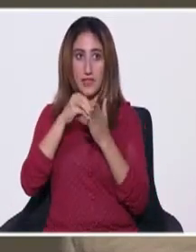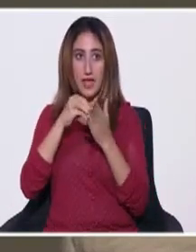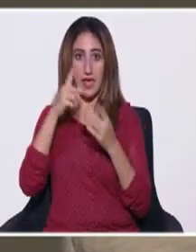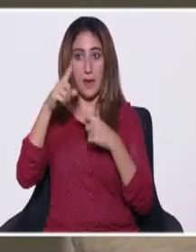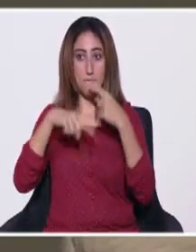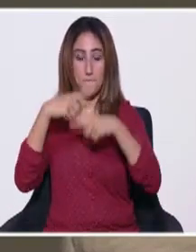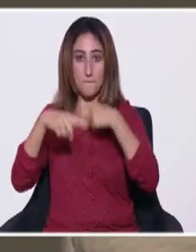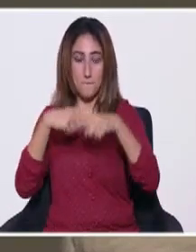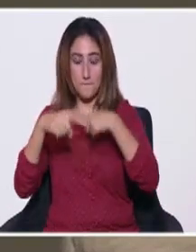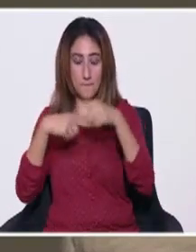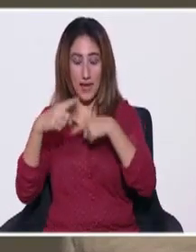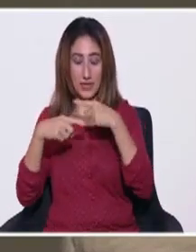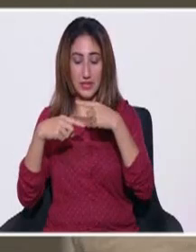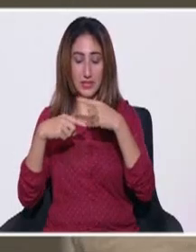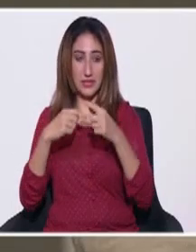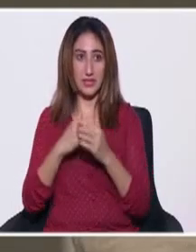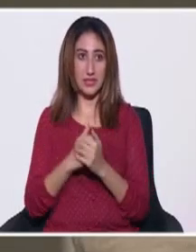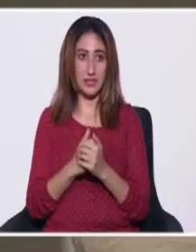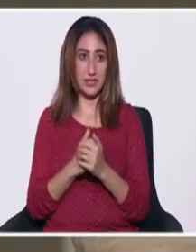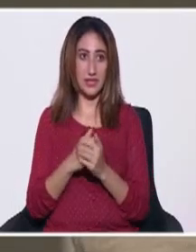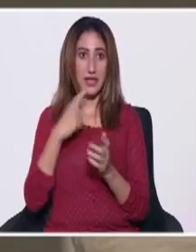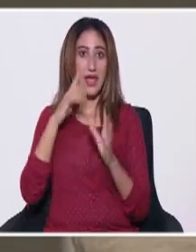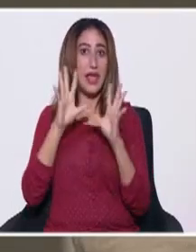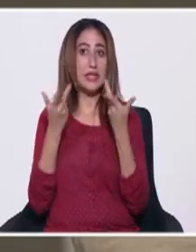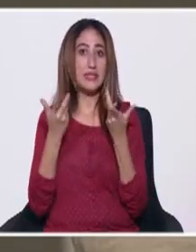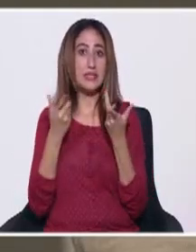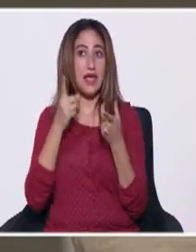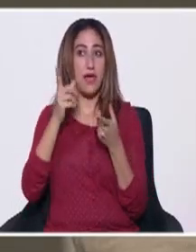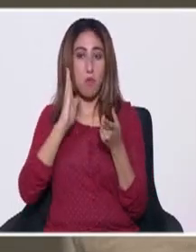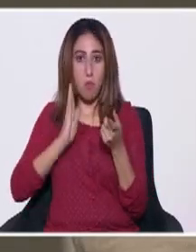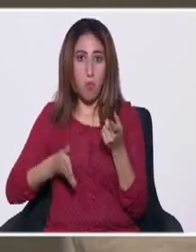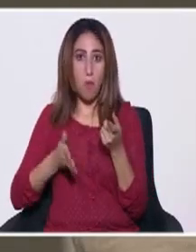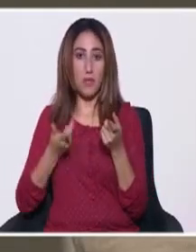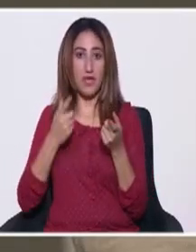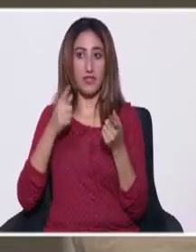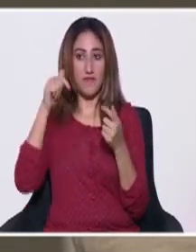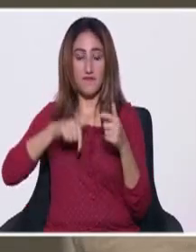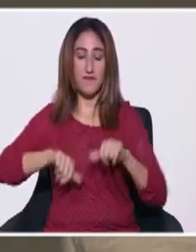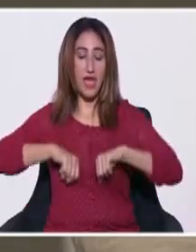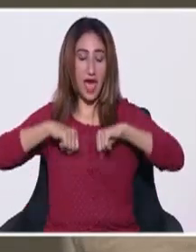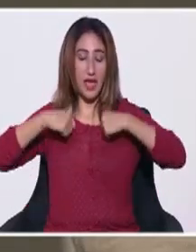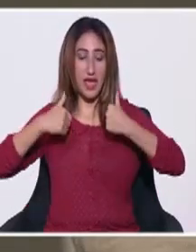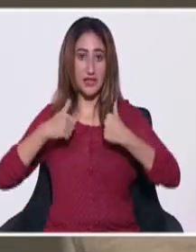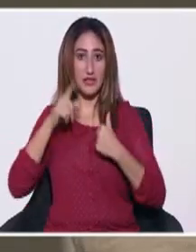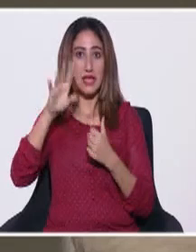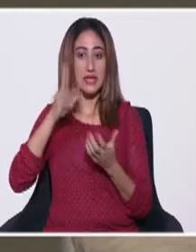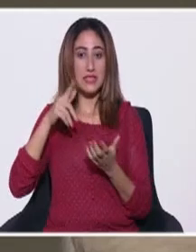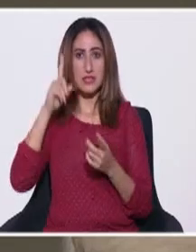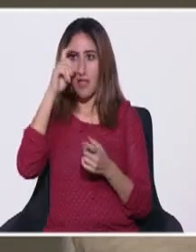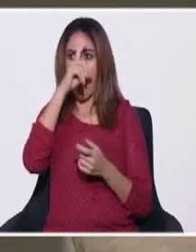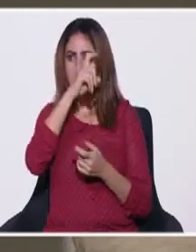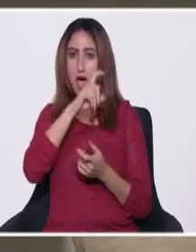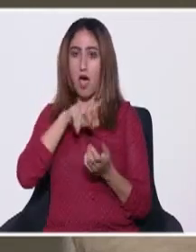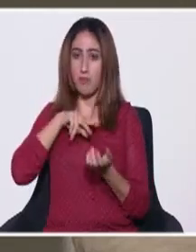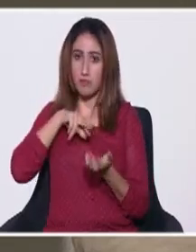ذلك. أنا عايز أعرف منها كيف استطعت في حياتك أن تتخطي العقبات إلى أن